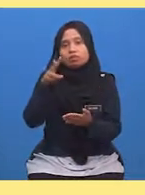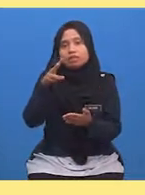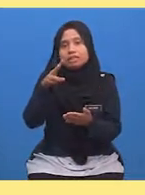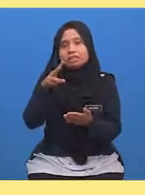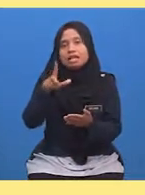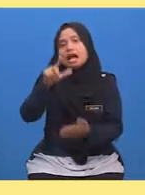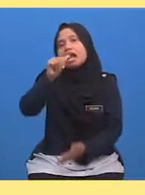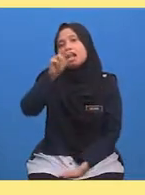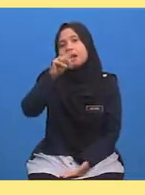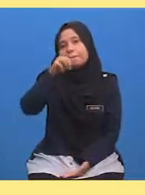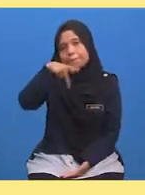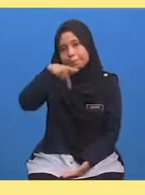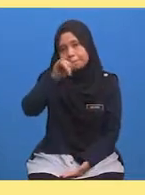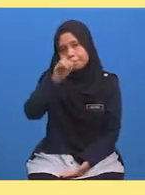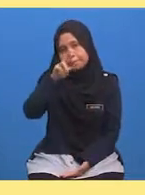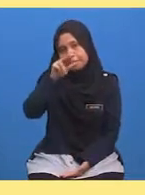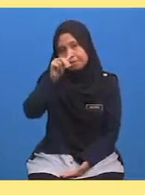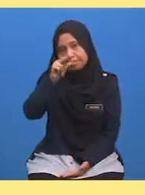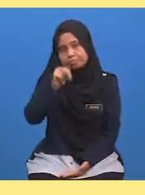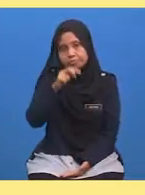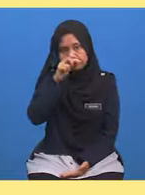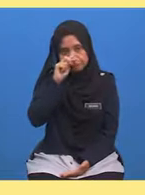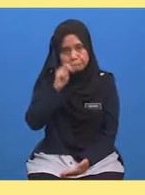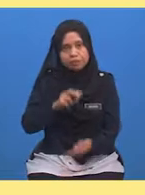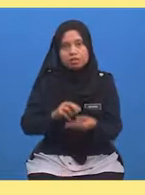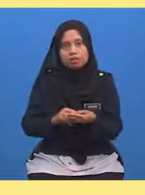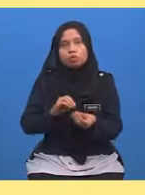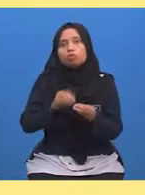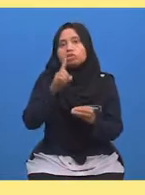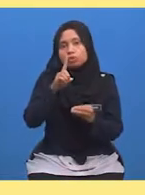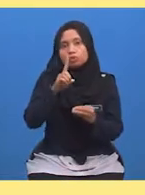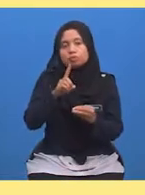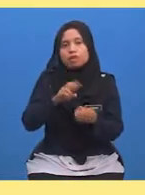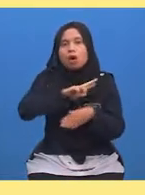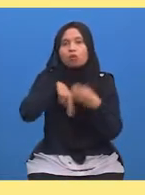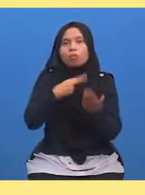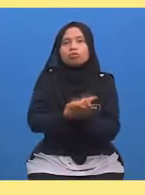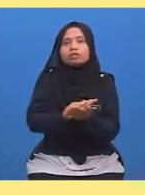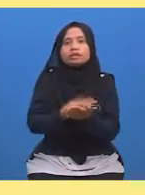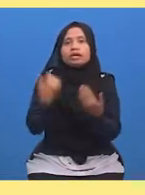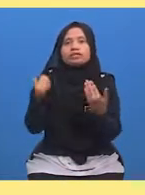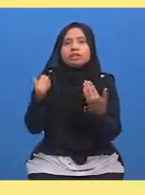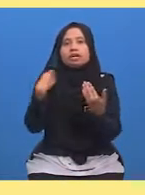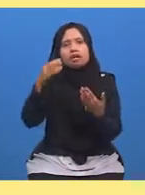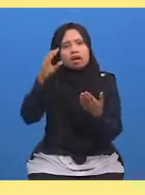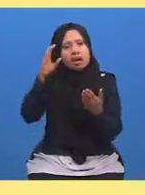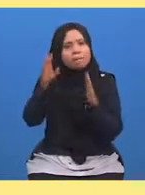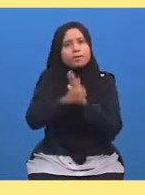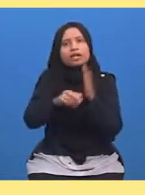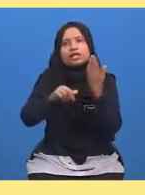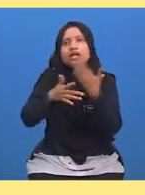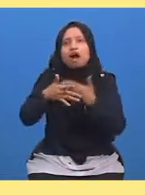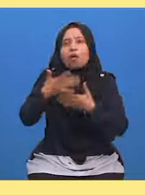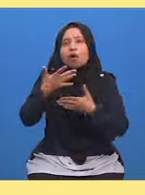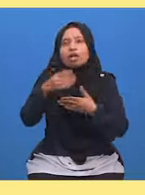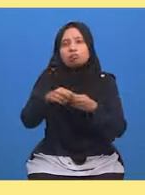adalah lampiran. Yang pertama, rumusan eksekutif. merupakan satu gambaran awal yang